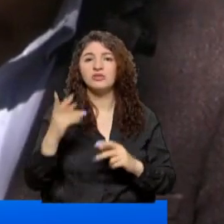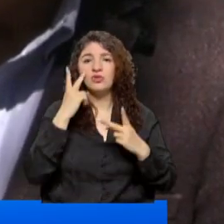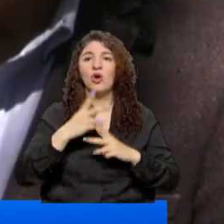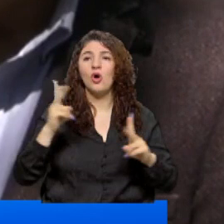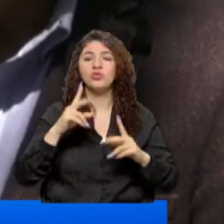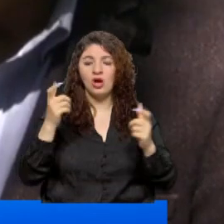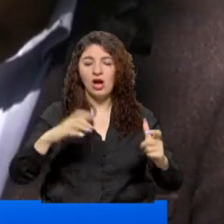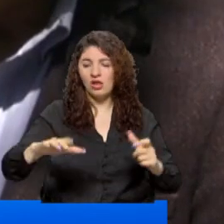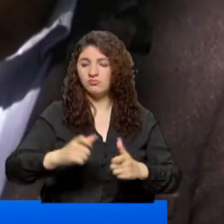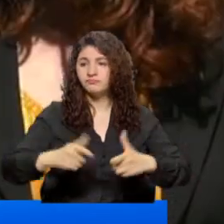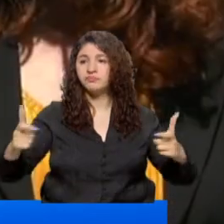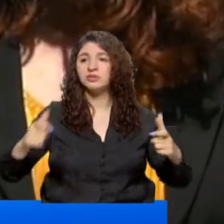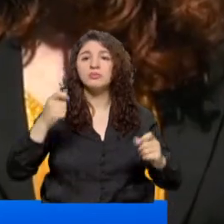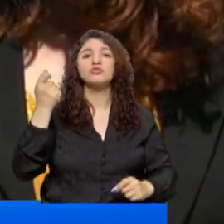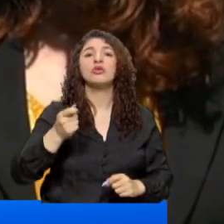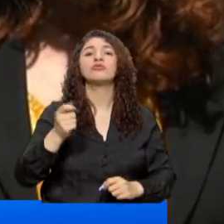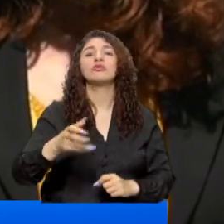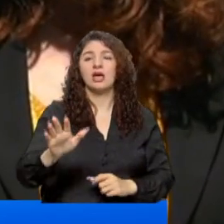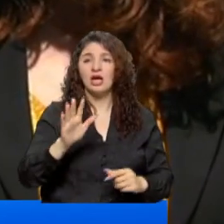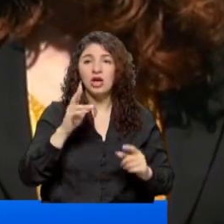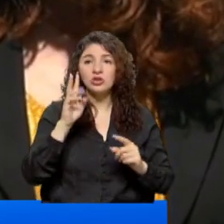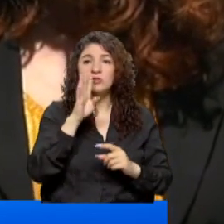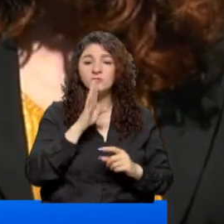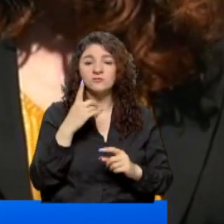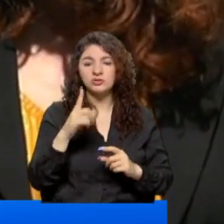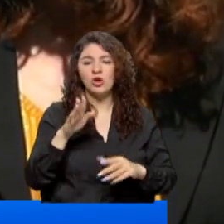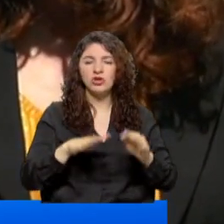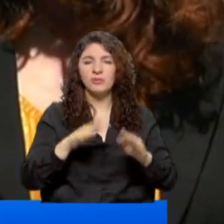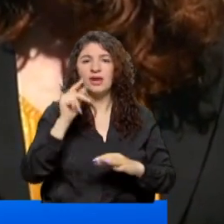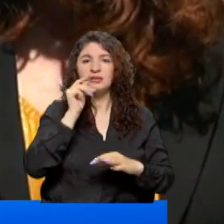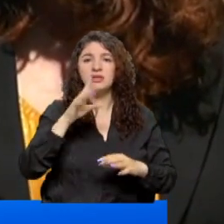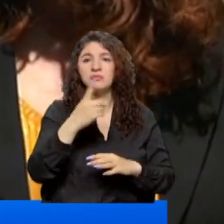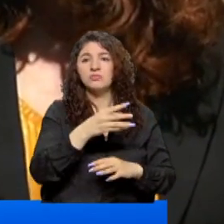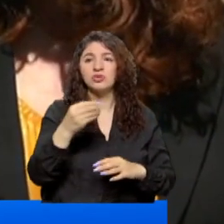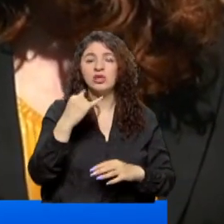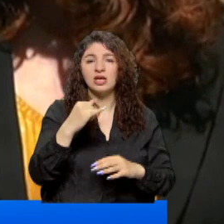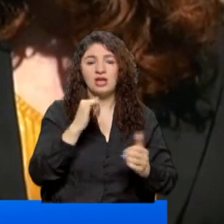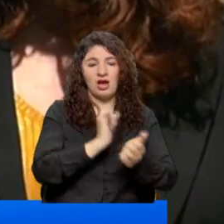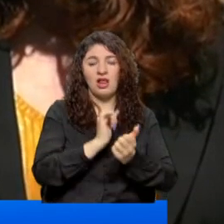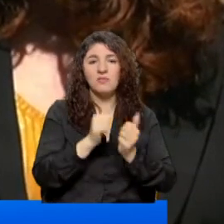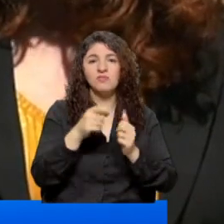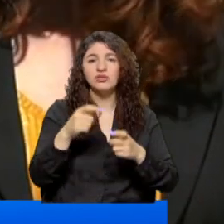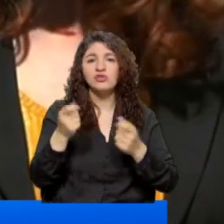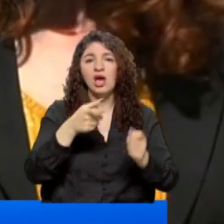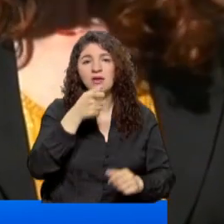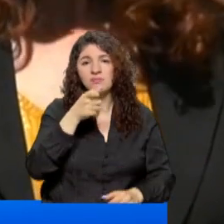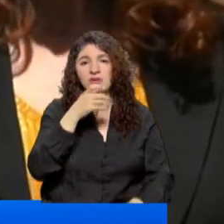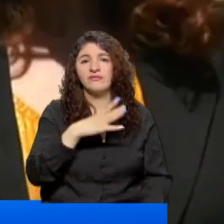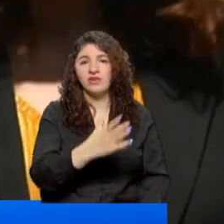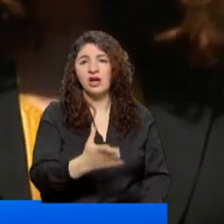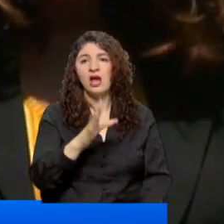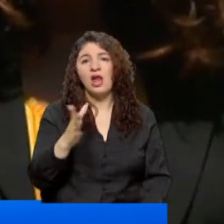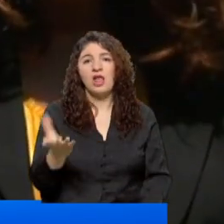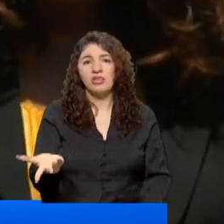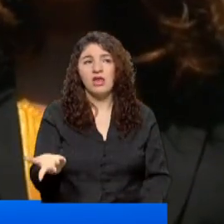yandan özgürlüğü alanını genişletmek mecburiyetindedir yaklaşık 400 bin insan bir milyona yakın ailesiyle birlikte bu işten ekmek yiyor